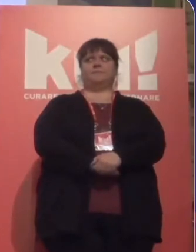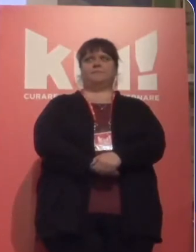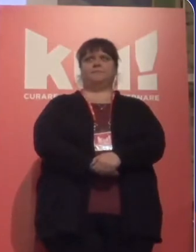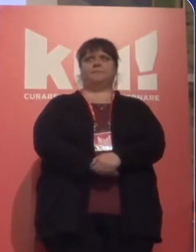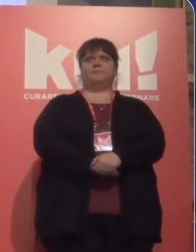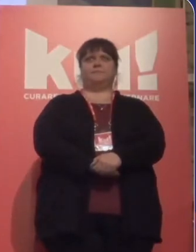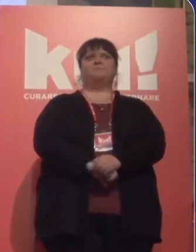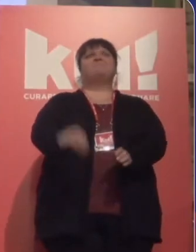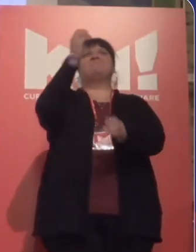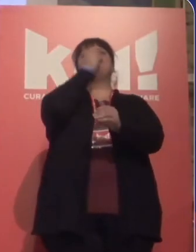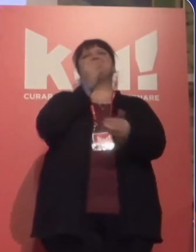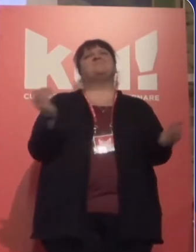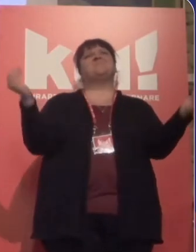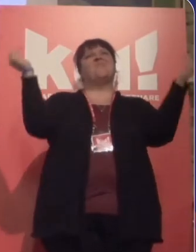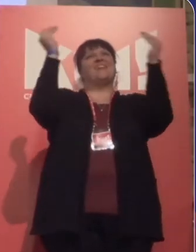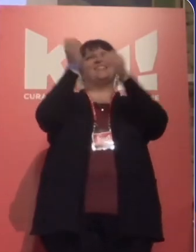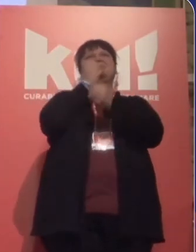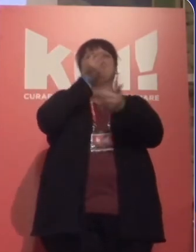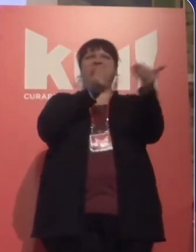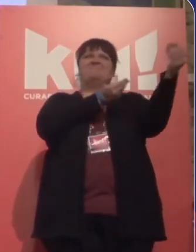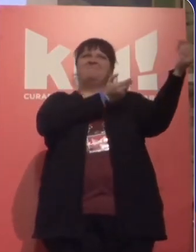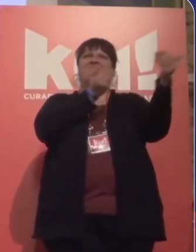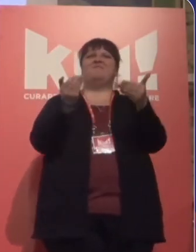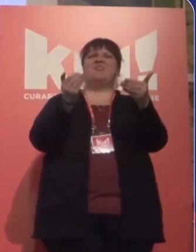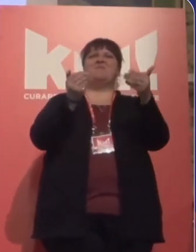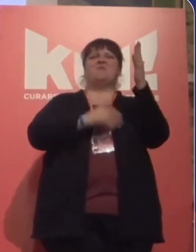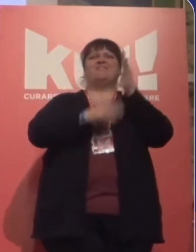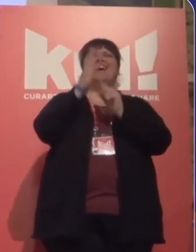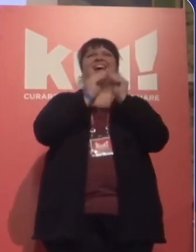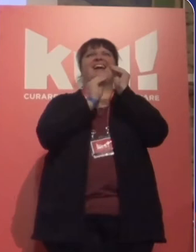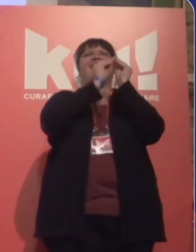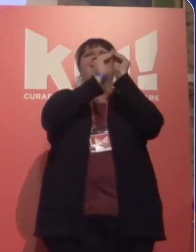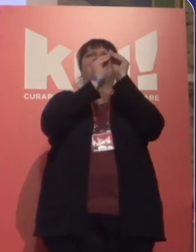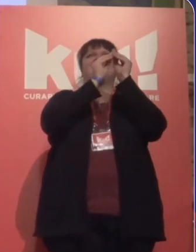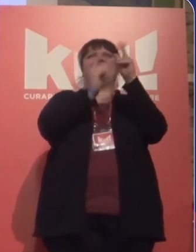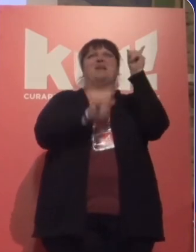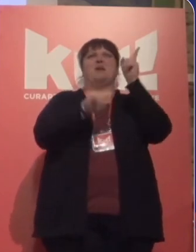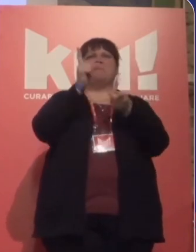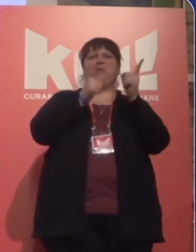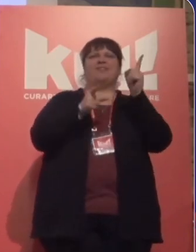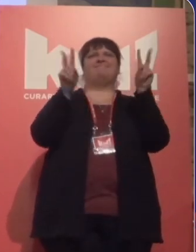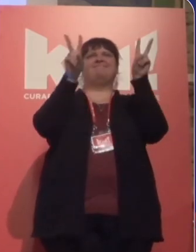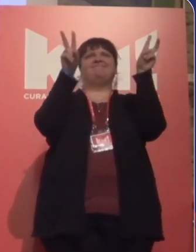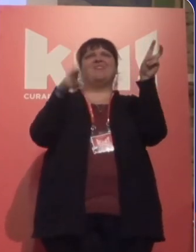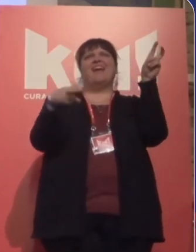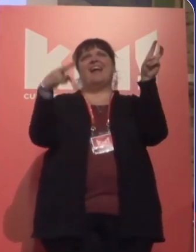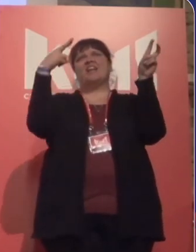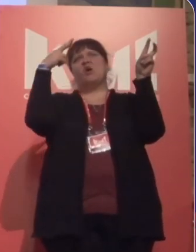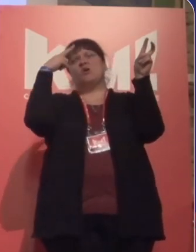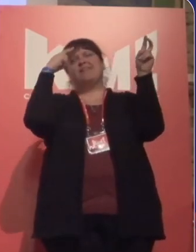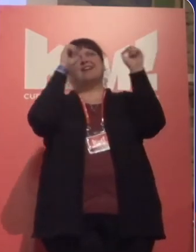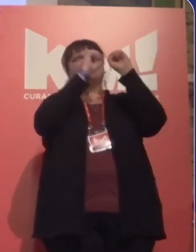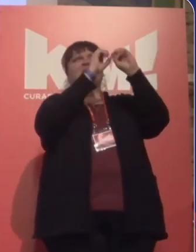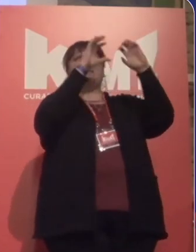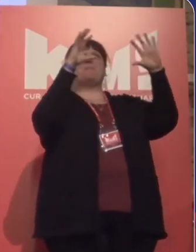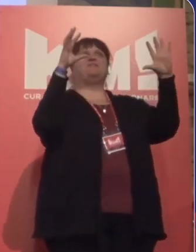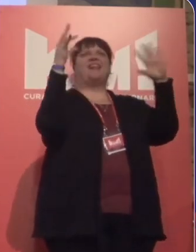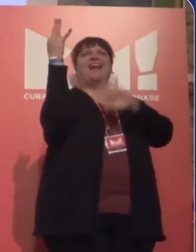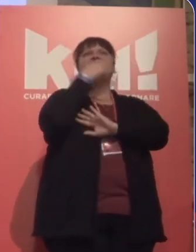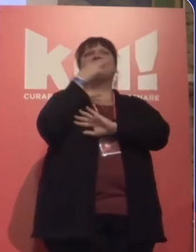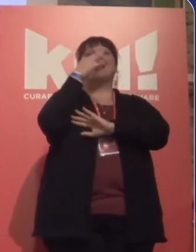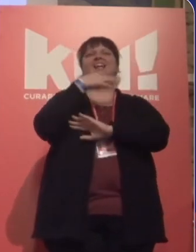buonasera e benvenuti a cantiere politica ricordare e immaginare per compiere francesco